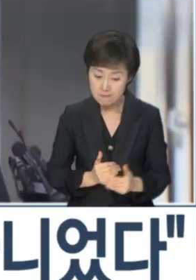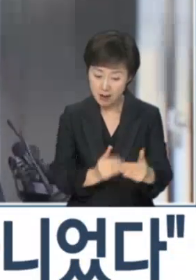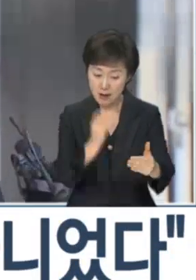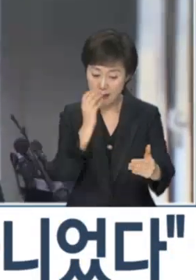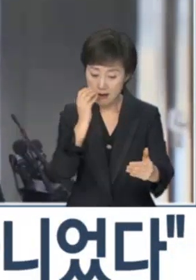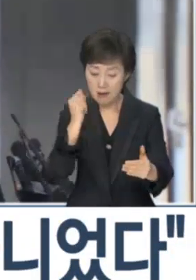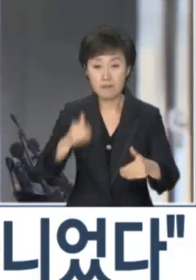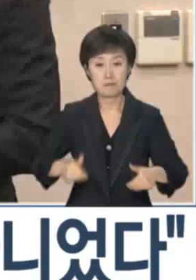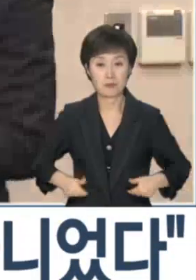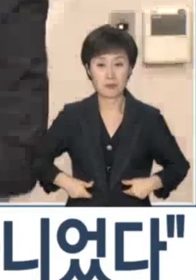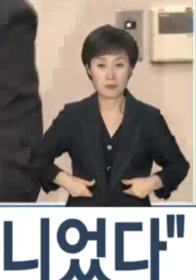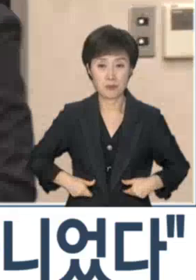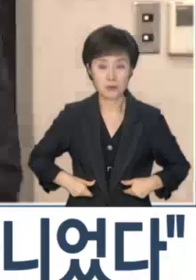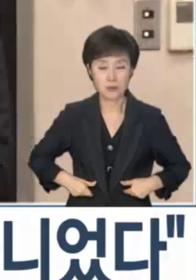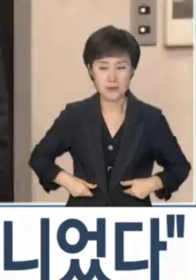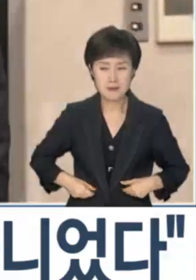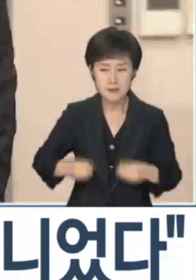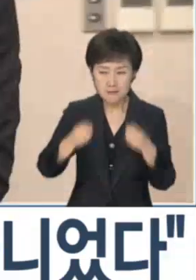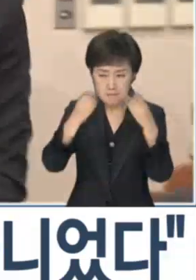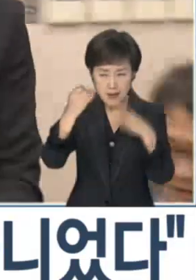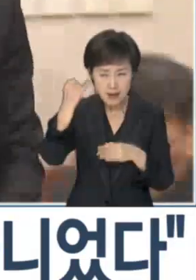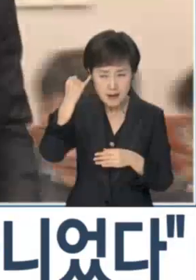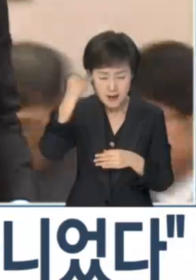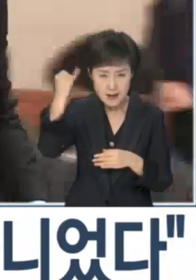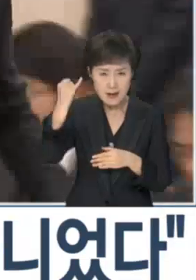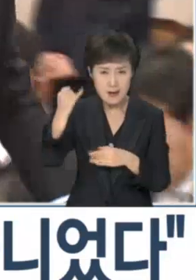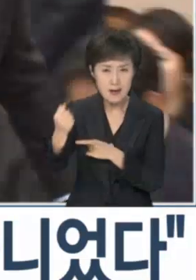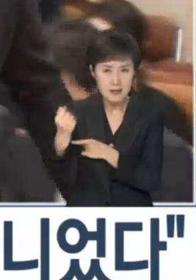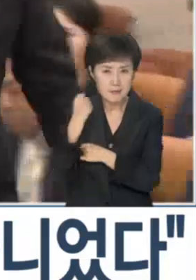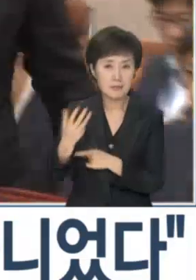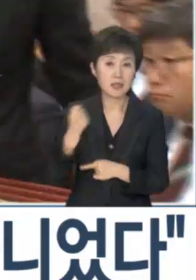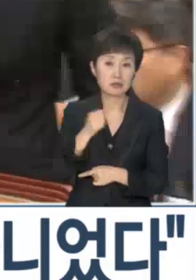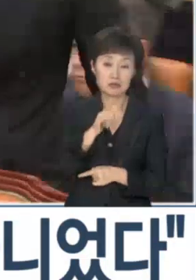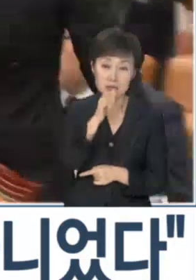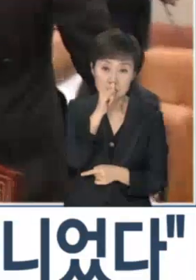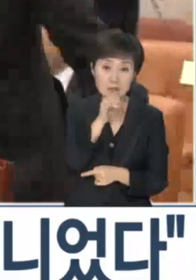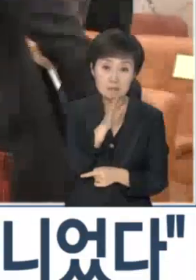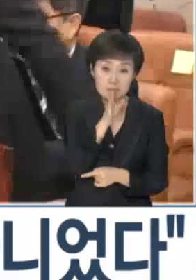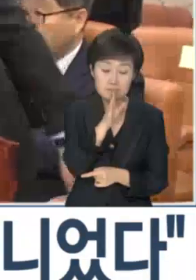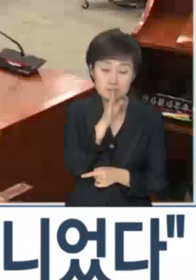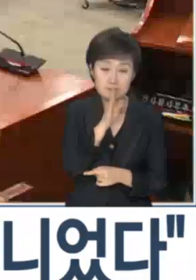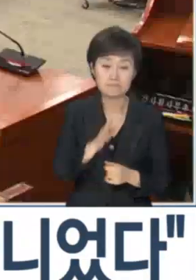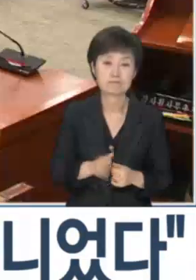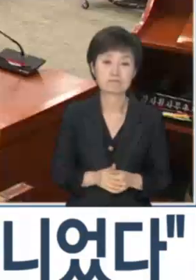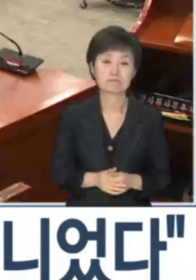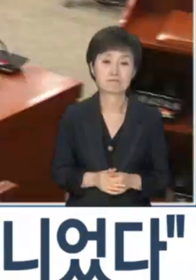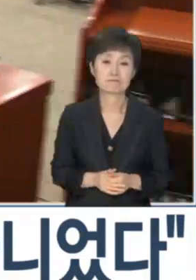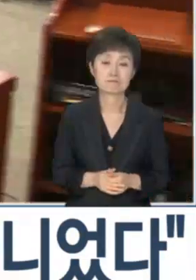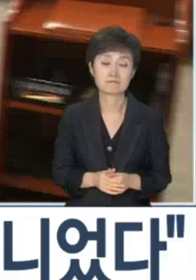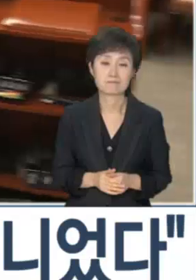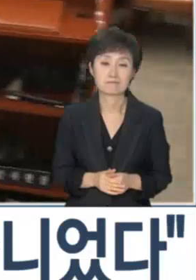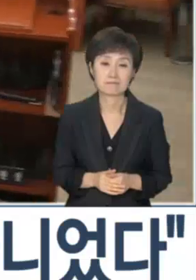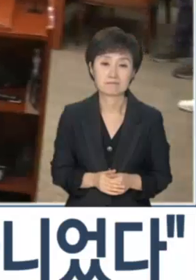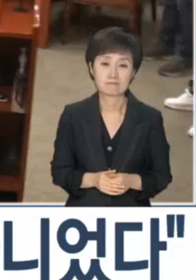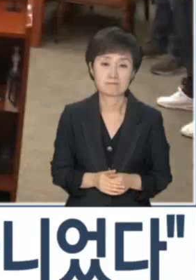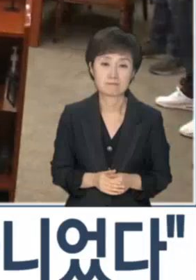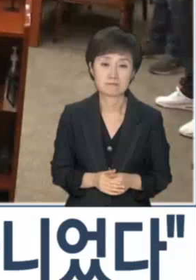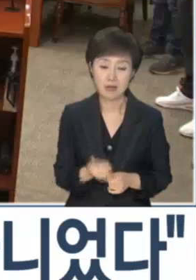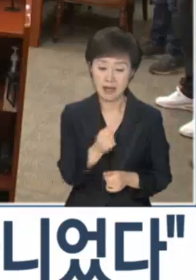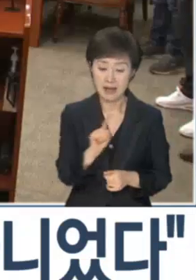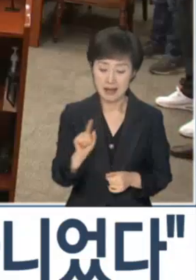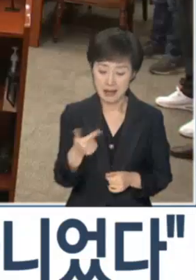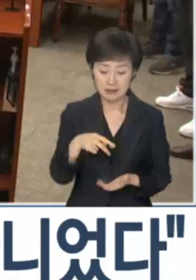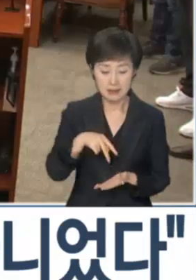어떤 창조적 파괴를 해야 되는 이 비대위원장이라는 막중한 임무가 있기 때문에 거기에 대해서 어느 정도 생각을